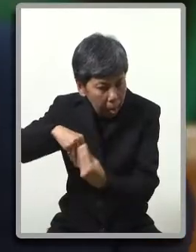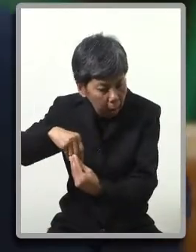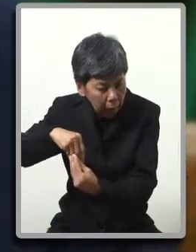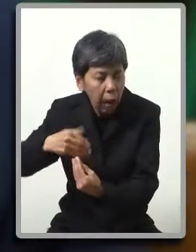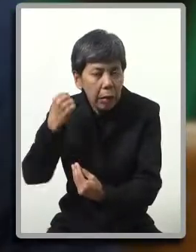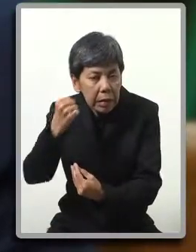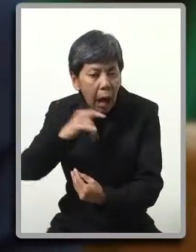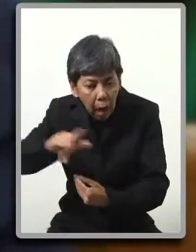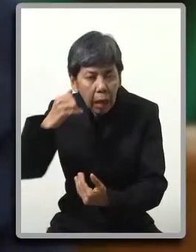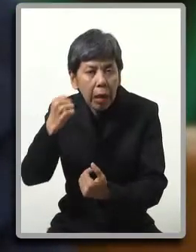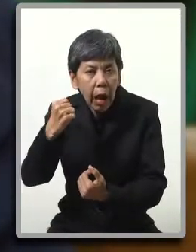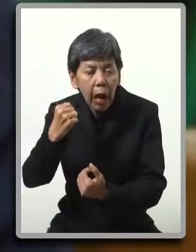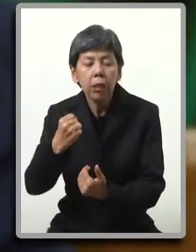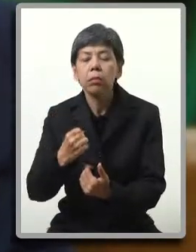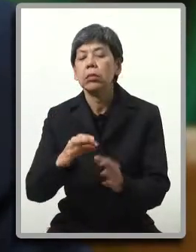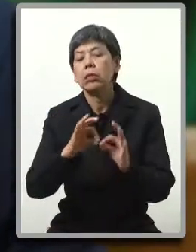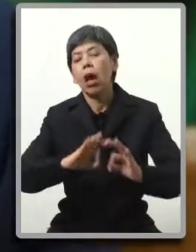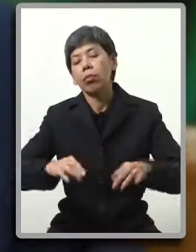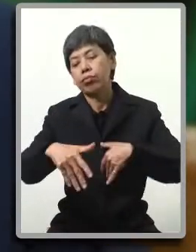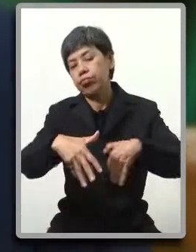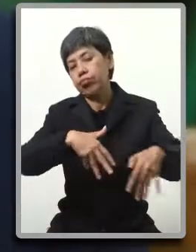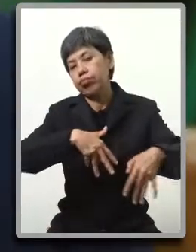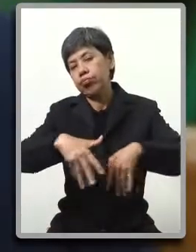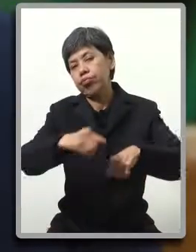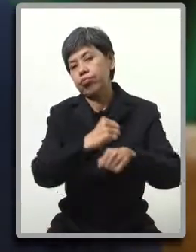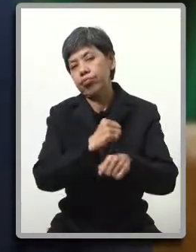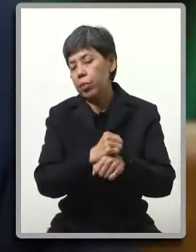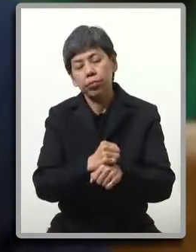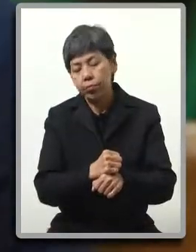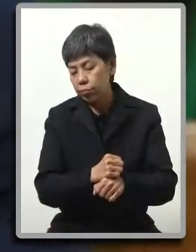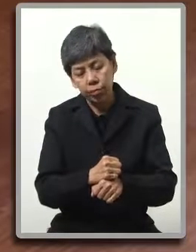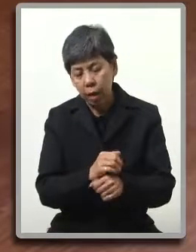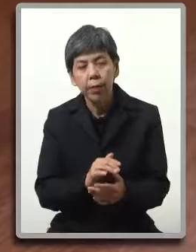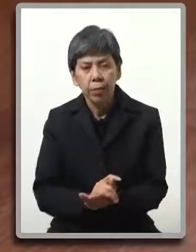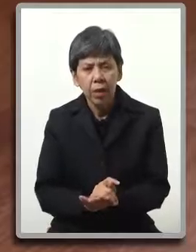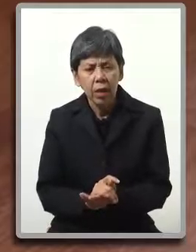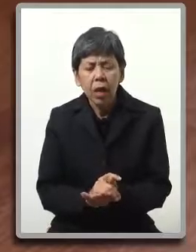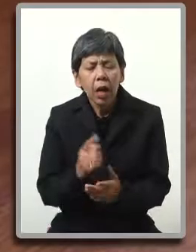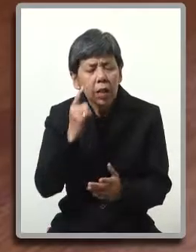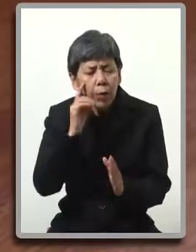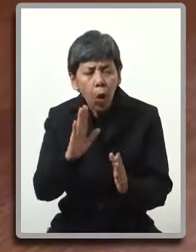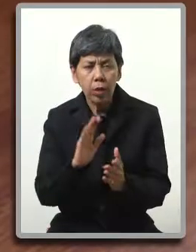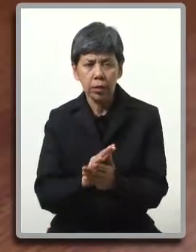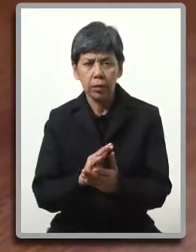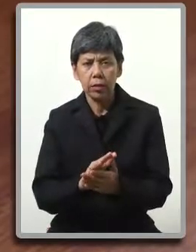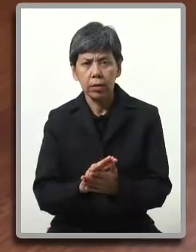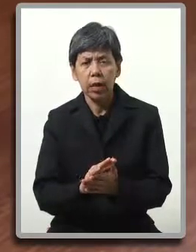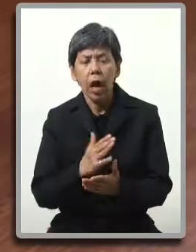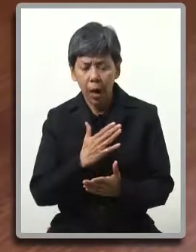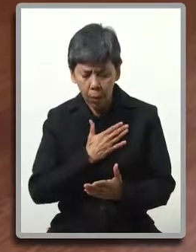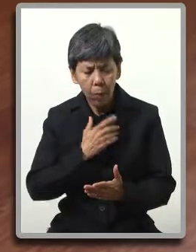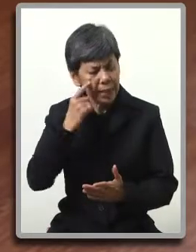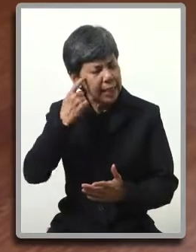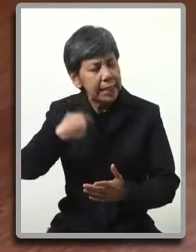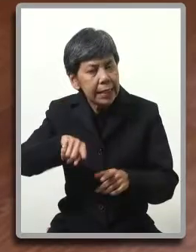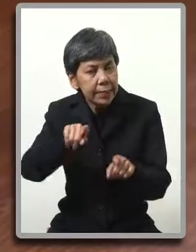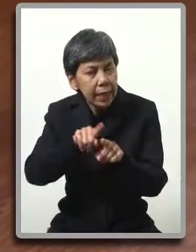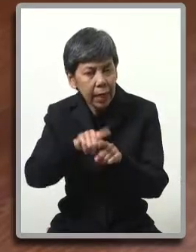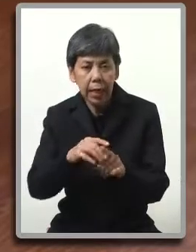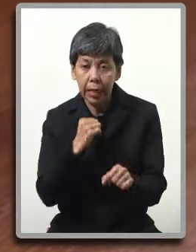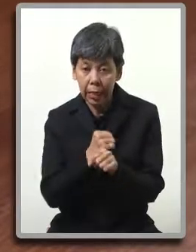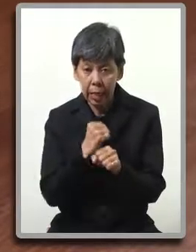าสูญเสียละเรื่องเงินแต่เขาบอกว่าคนไม่ให้ใครมีความเดือดร้อนไม่ต้องบินจอดผมคิดเหมือนกัน ค